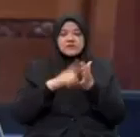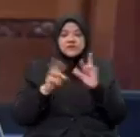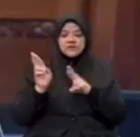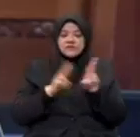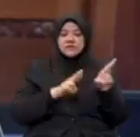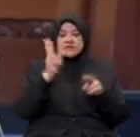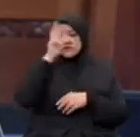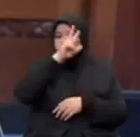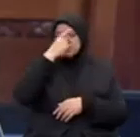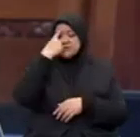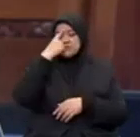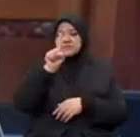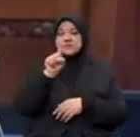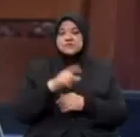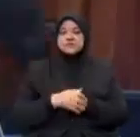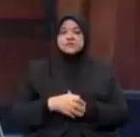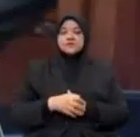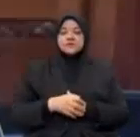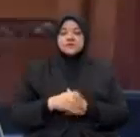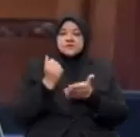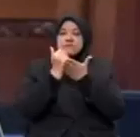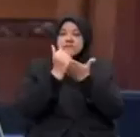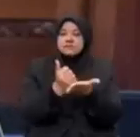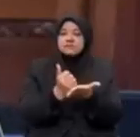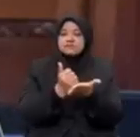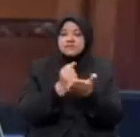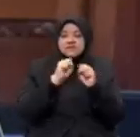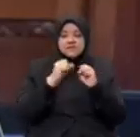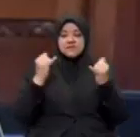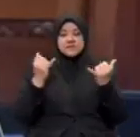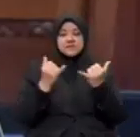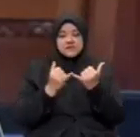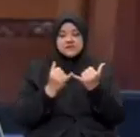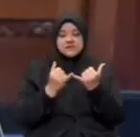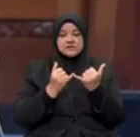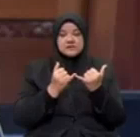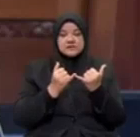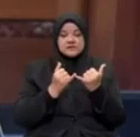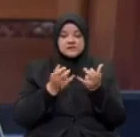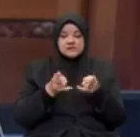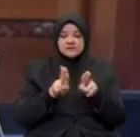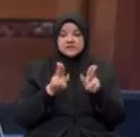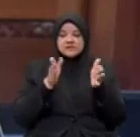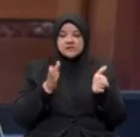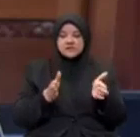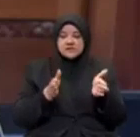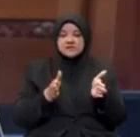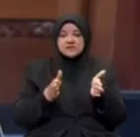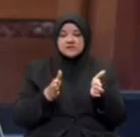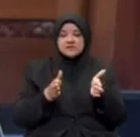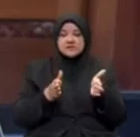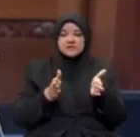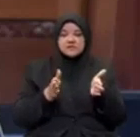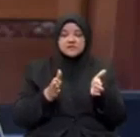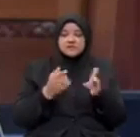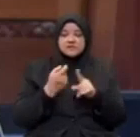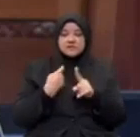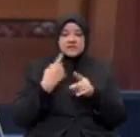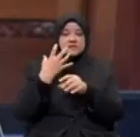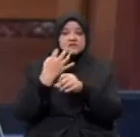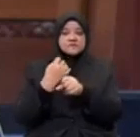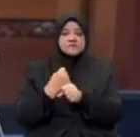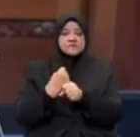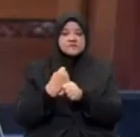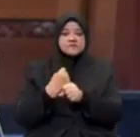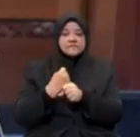rancangan kerajaan untuk membantu syarikat-syarikat ataupun kontraktor-kontraktor kecil lagi daripada